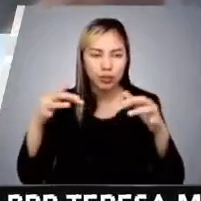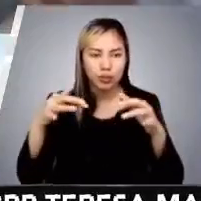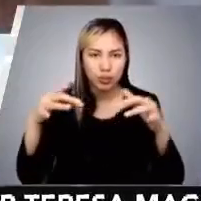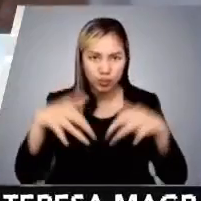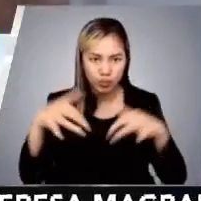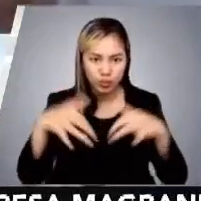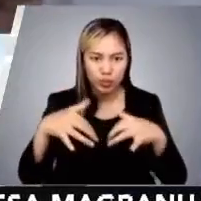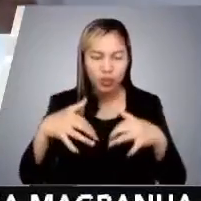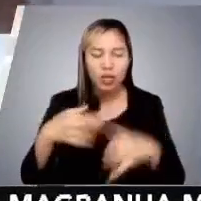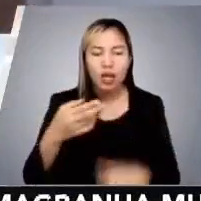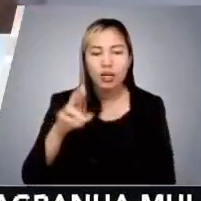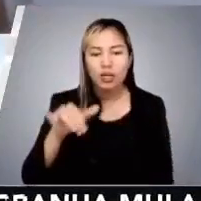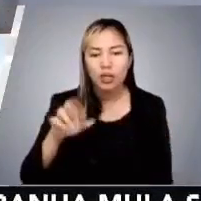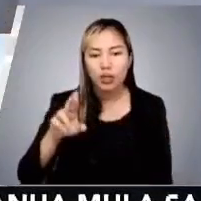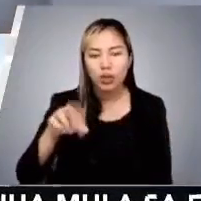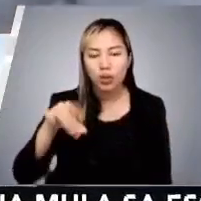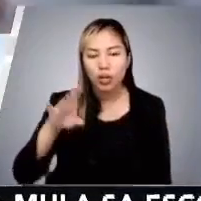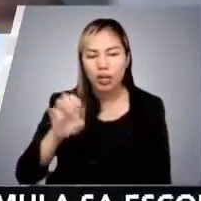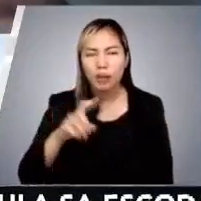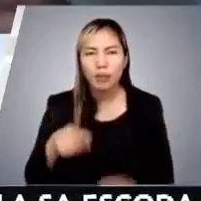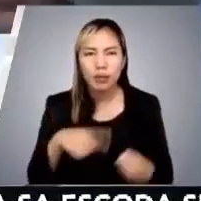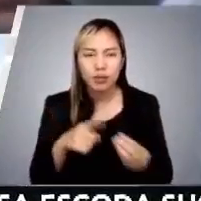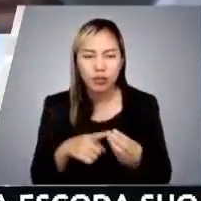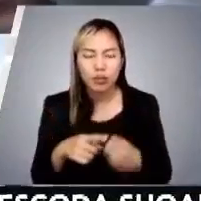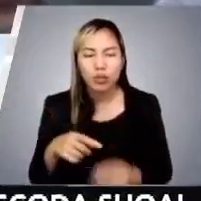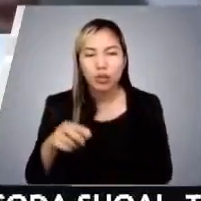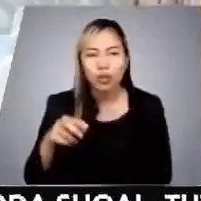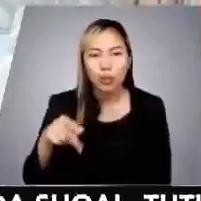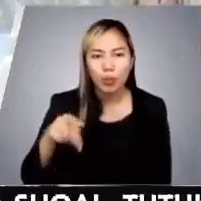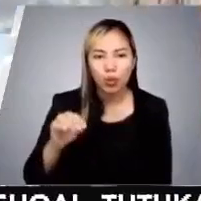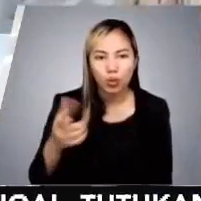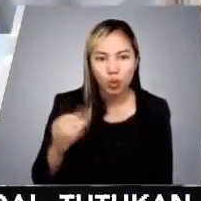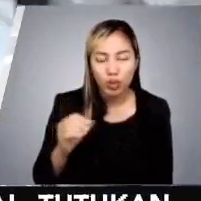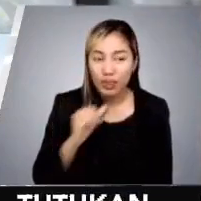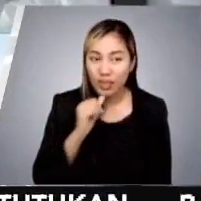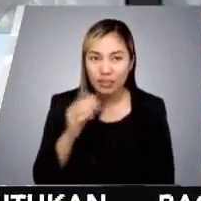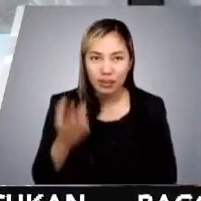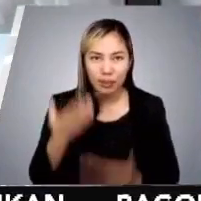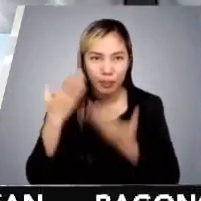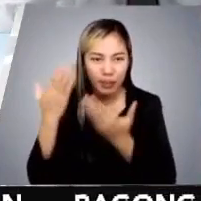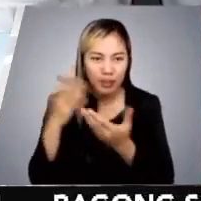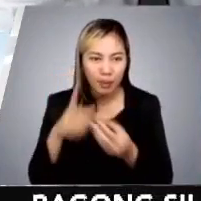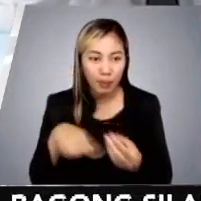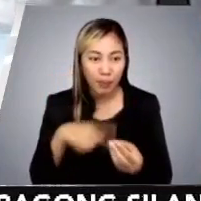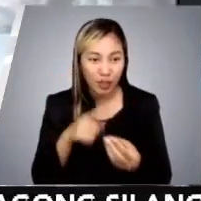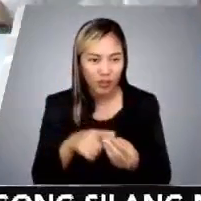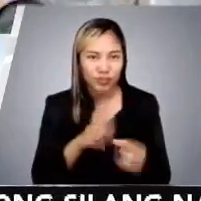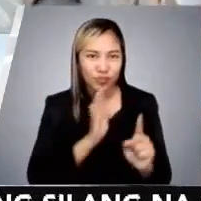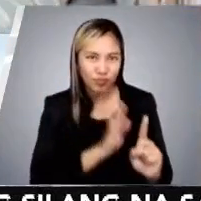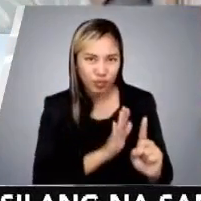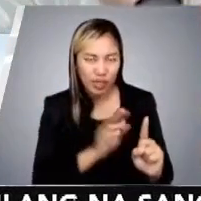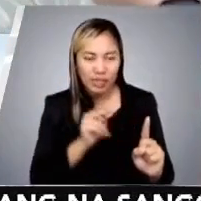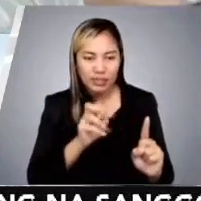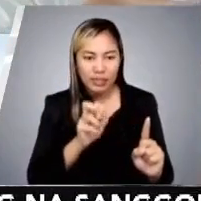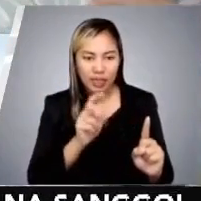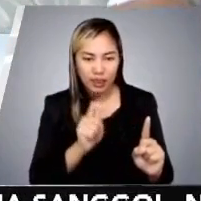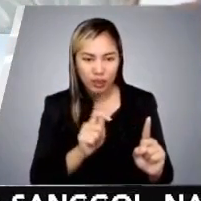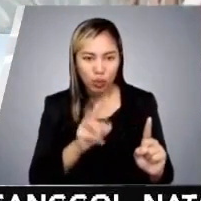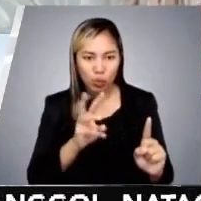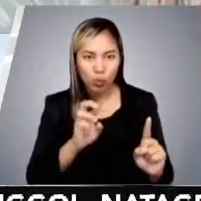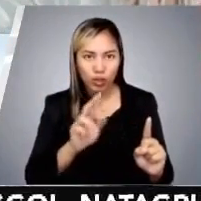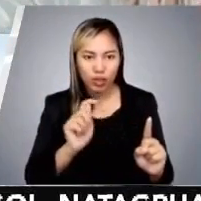dokumento kaugnay ng paglaki ng kanyang net worth. Sabi ni House Quad Committee Chairman at Congressman Robert Ace